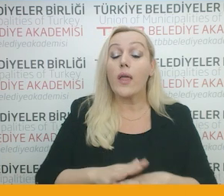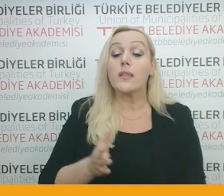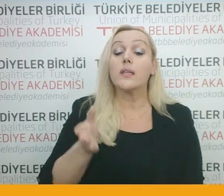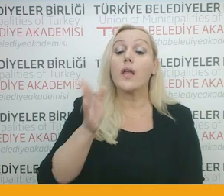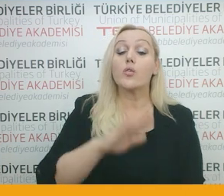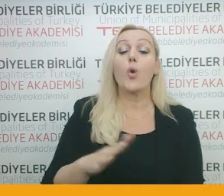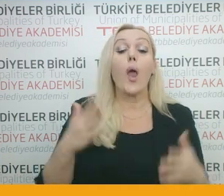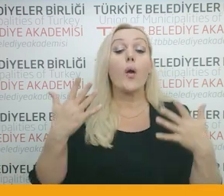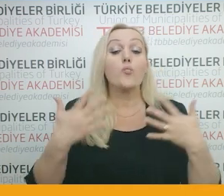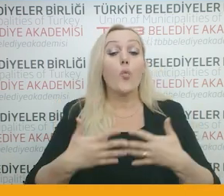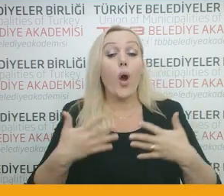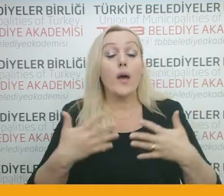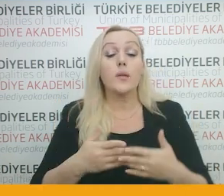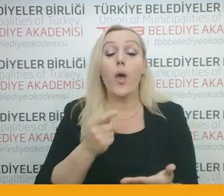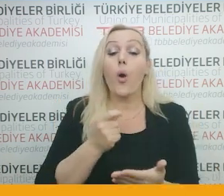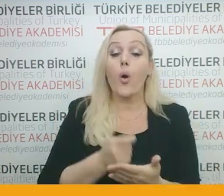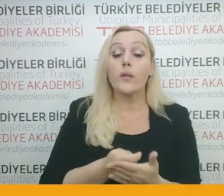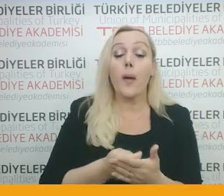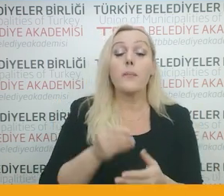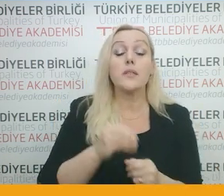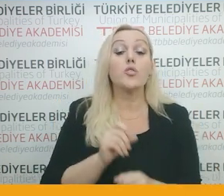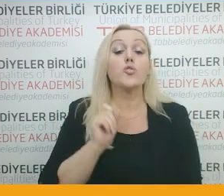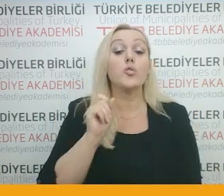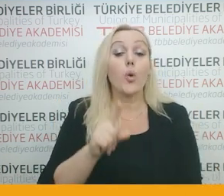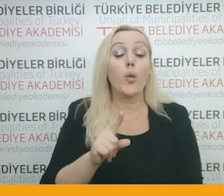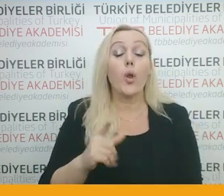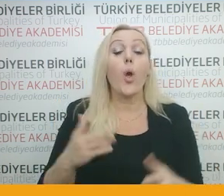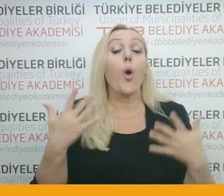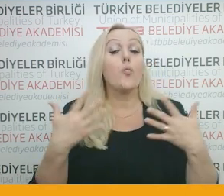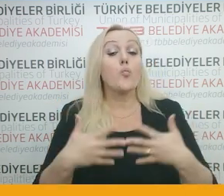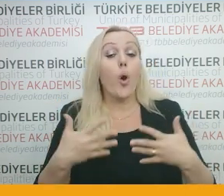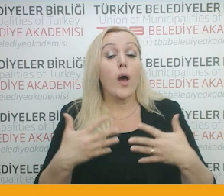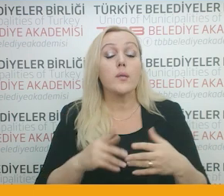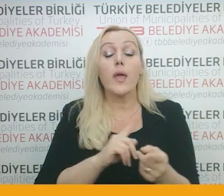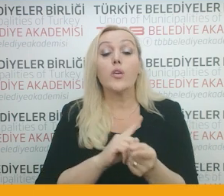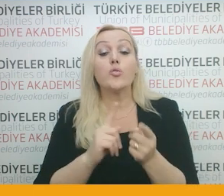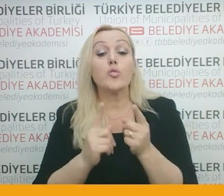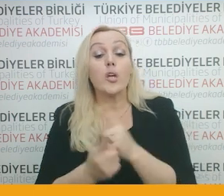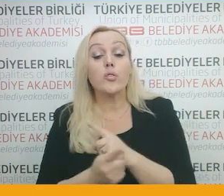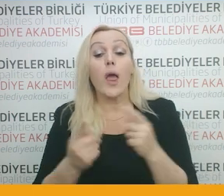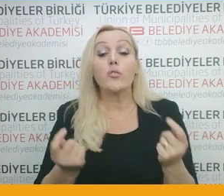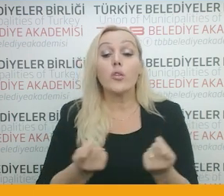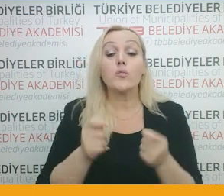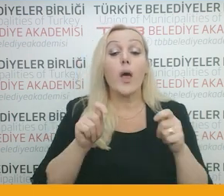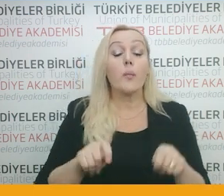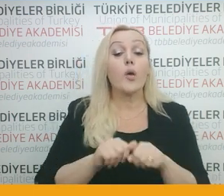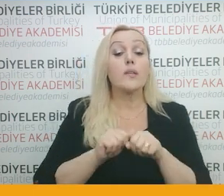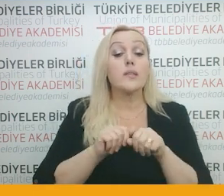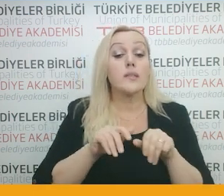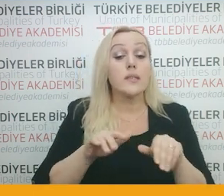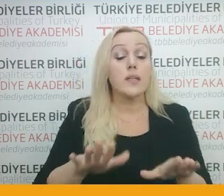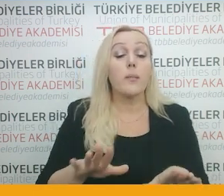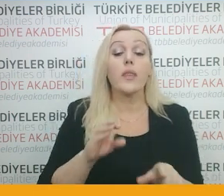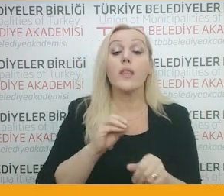sonra muhasebe birimine ödenmek üzere gönderiliyor. Muhasebe birimi çeşitli iş ve işlemlerini yapıyor. Sistemlerini, muhasebe